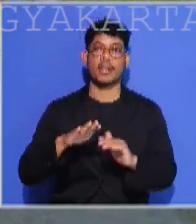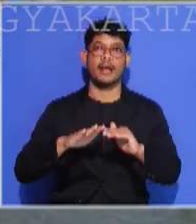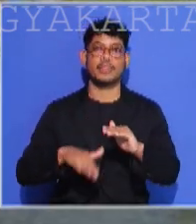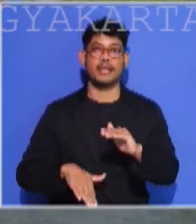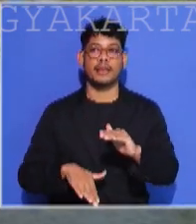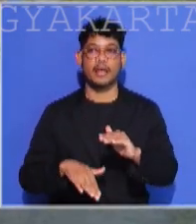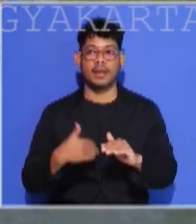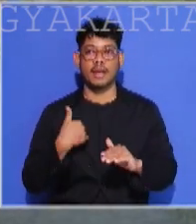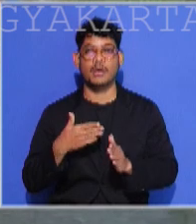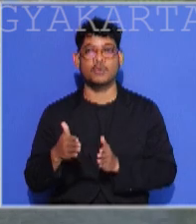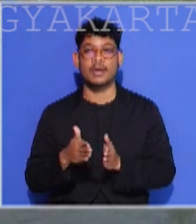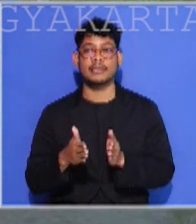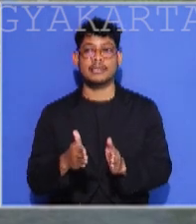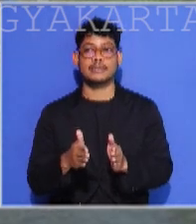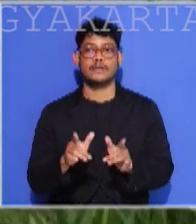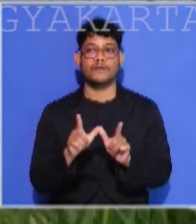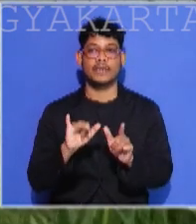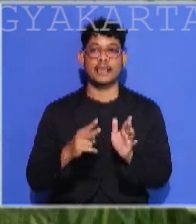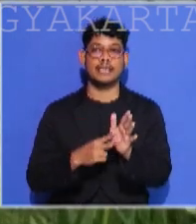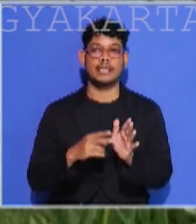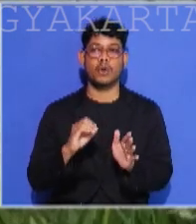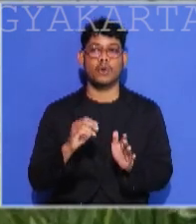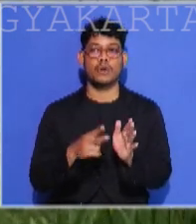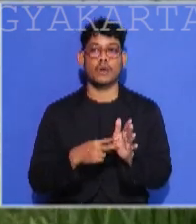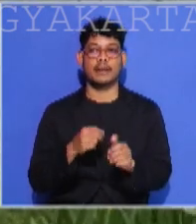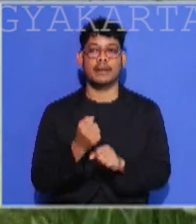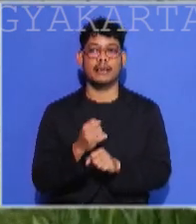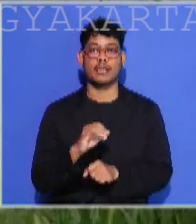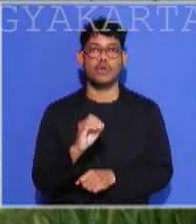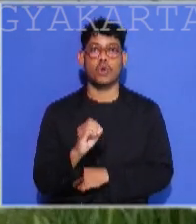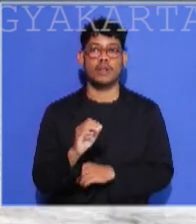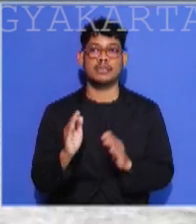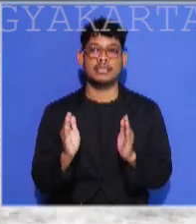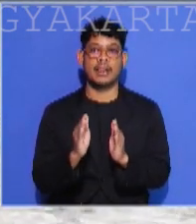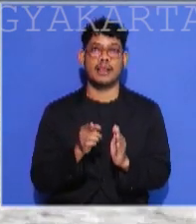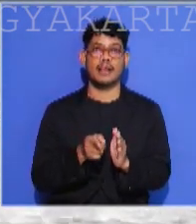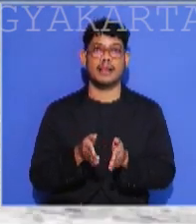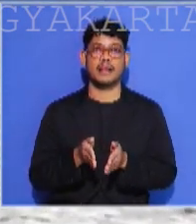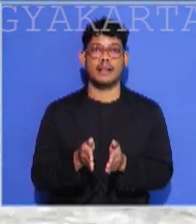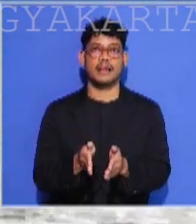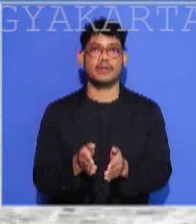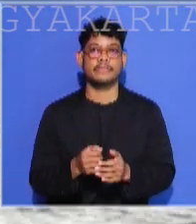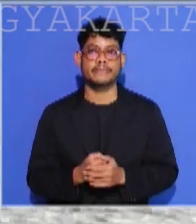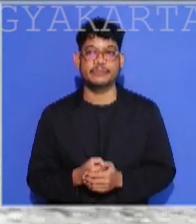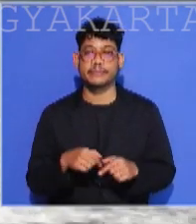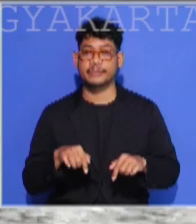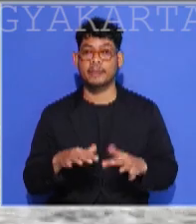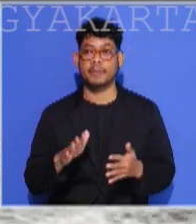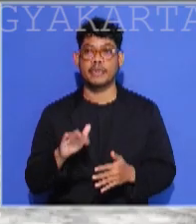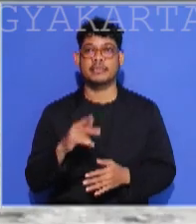Winongo kecil yang melintas di sisi sepanjang jalan dari kota Bantul menuju pesisir pantai Samas hingga kini masih dijaga